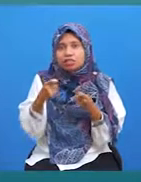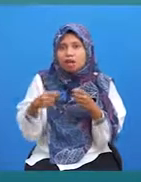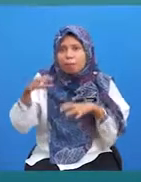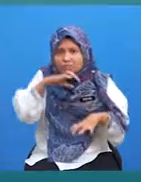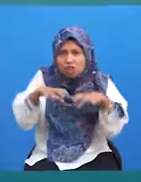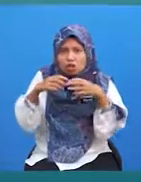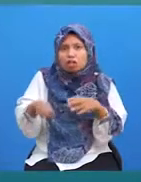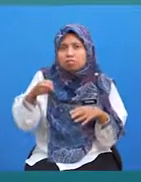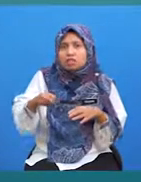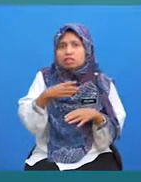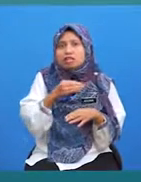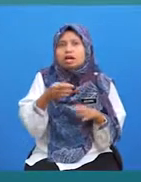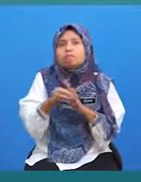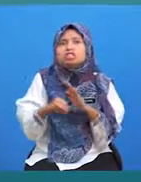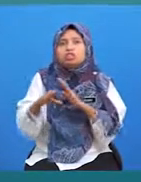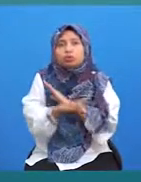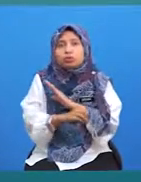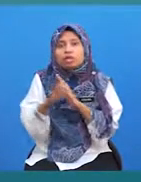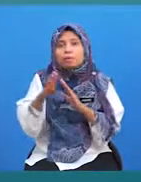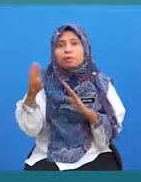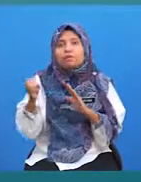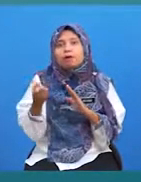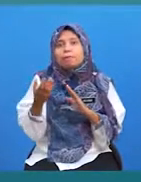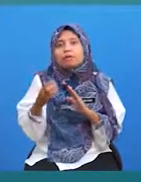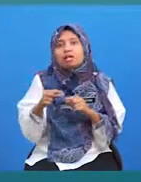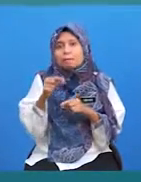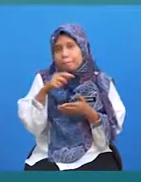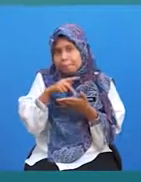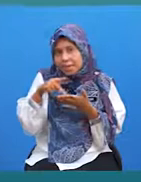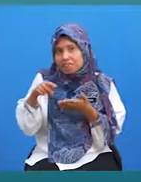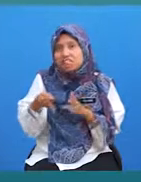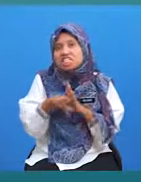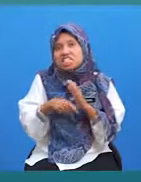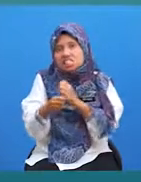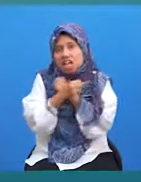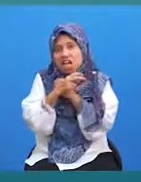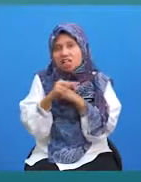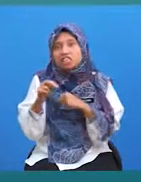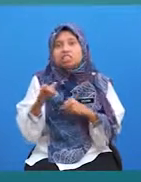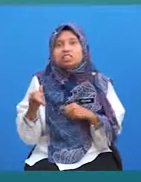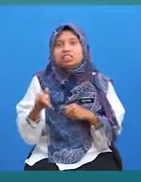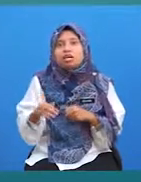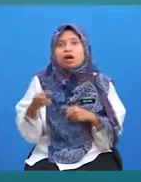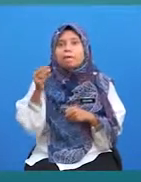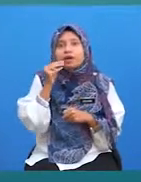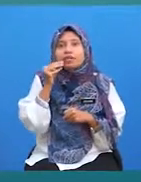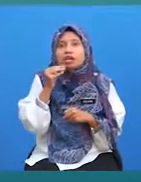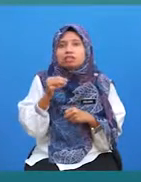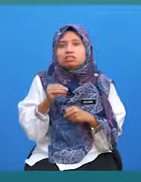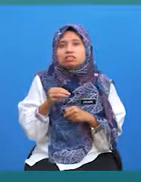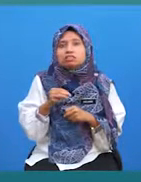begnya dan mencuri beberapa batang pen kesayangannya. Maria mempercayai